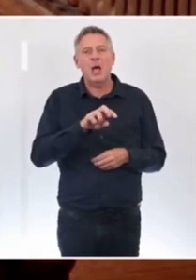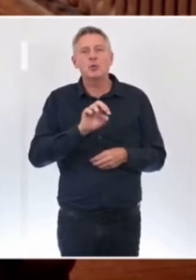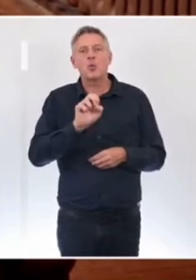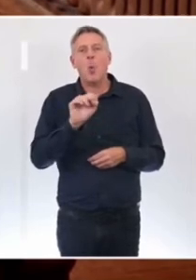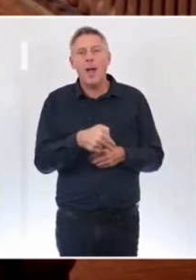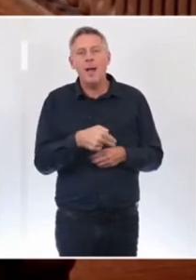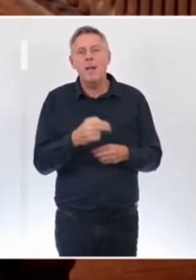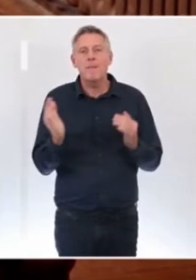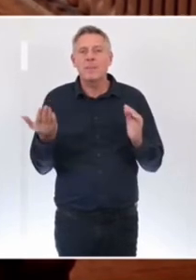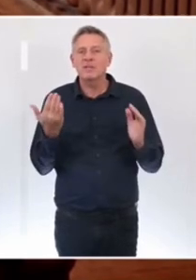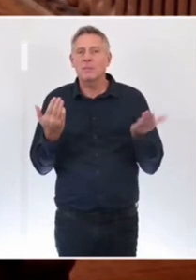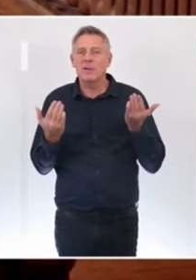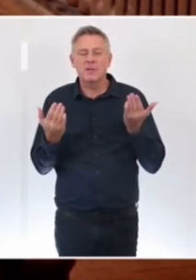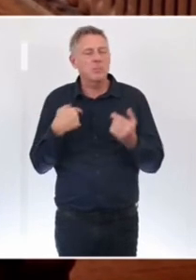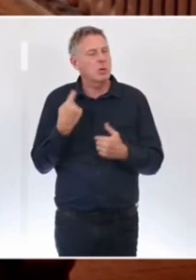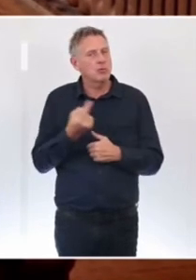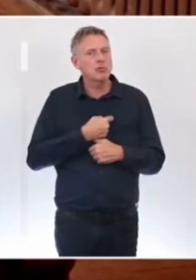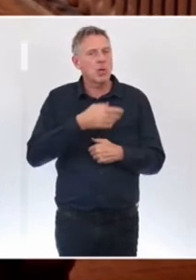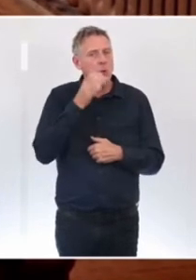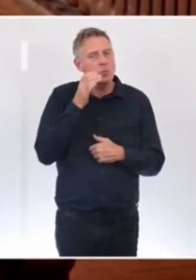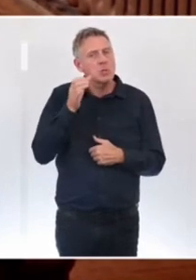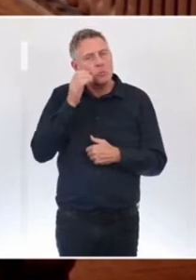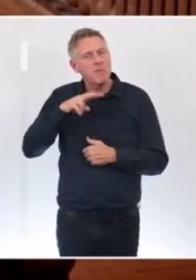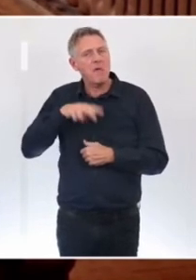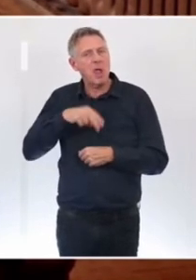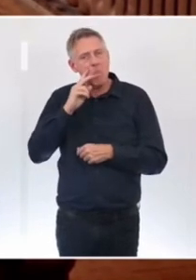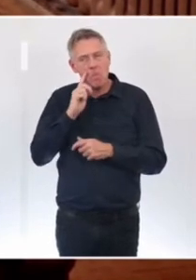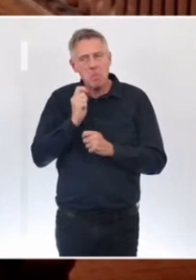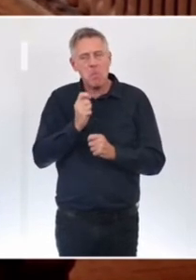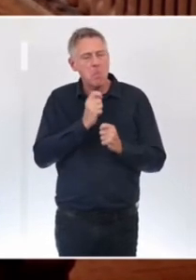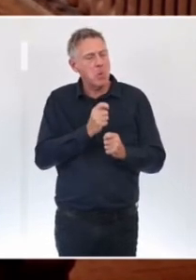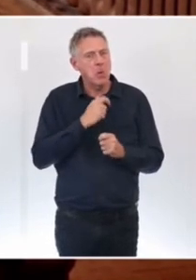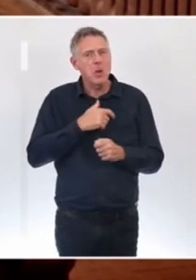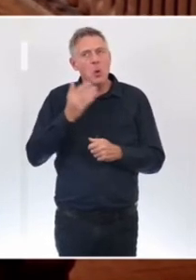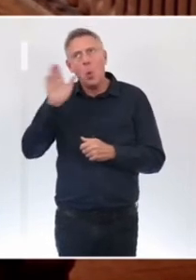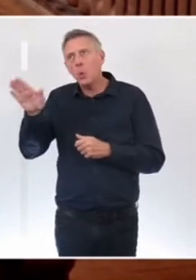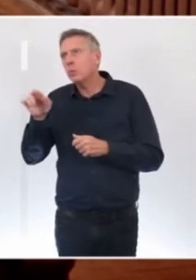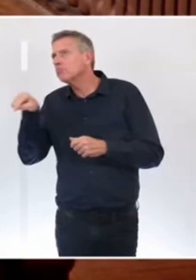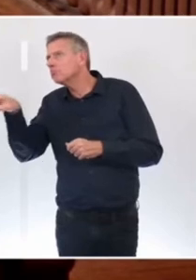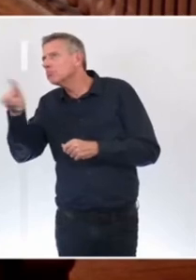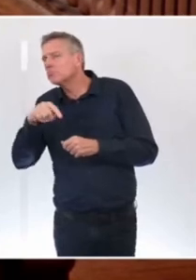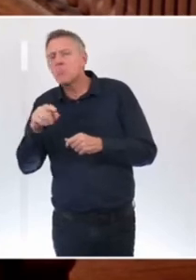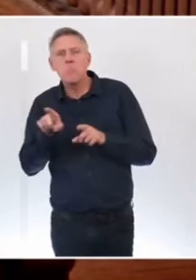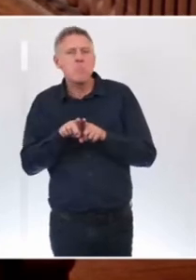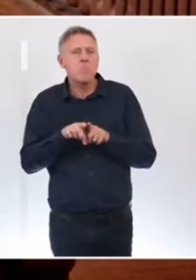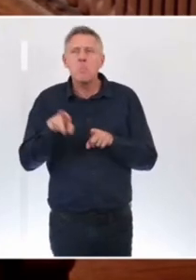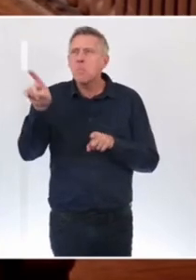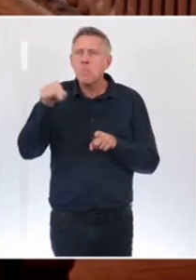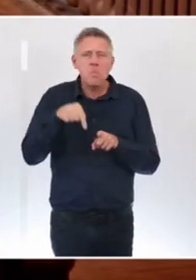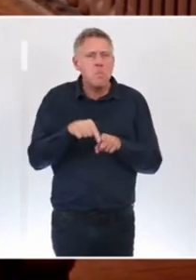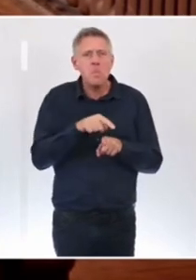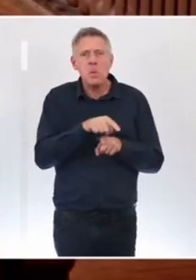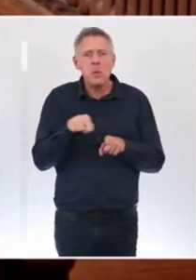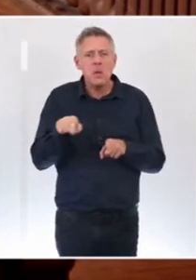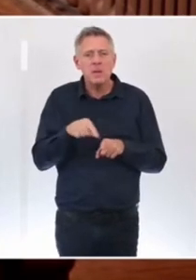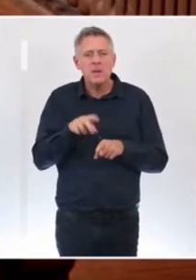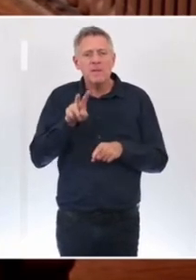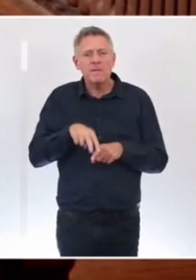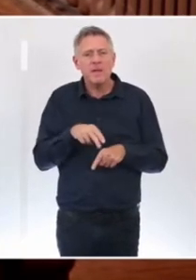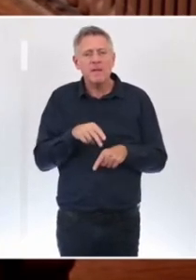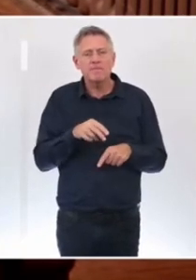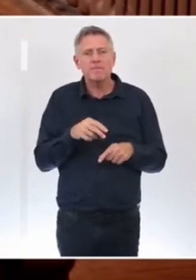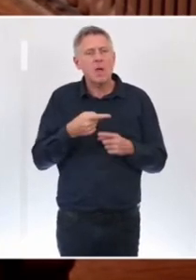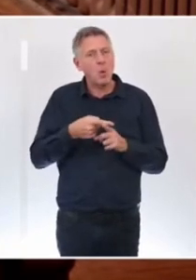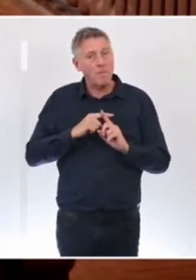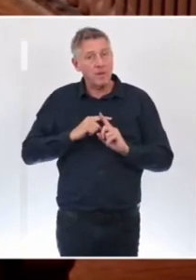J'ai observé, j'ai écouté et j'ai regardé par ailleurs comment les choses se déroulaient. Et j'ai acquis la conviction que vous êtes animé d'une